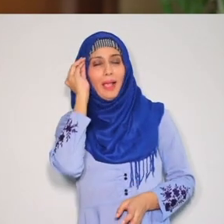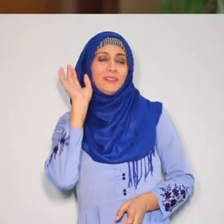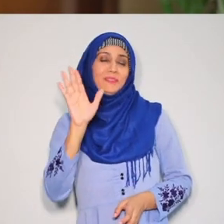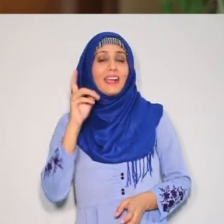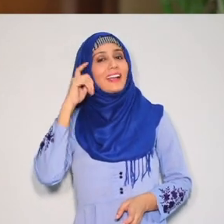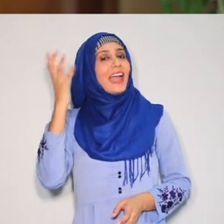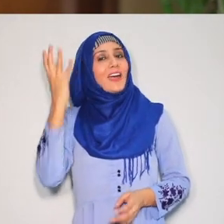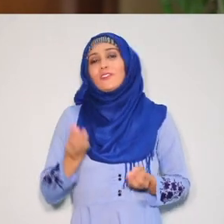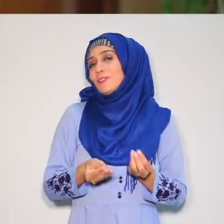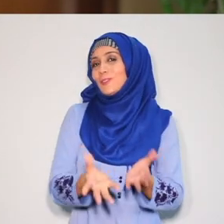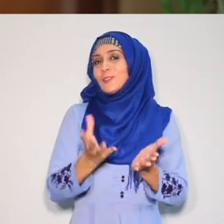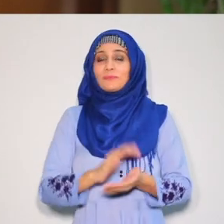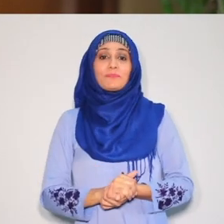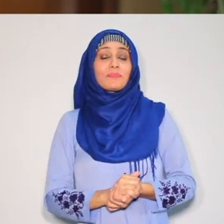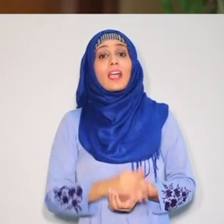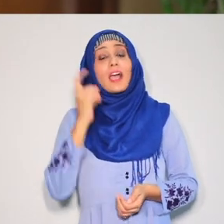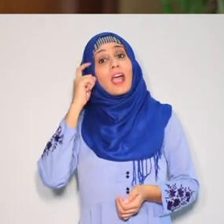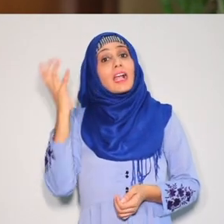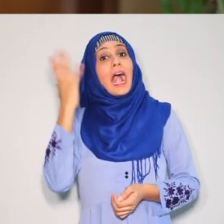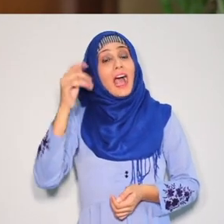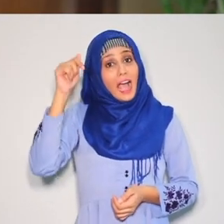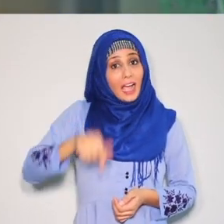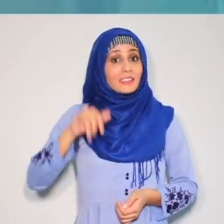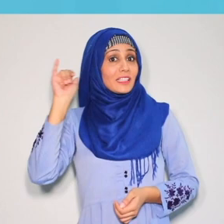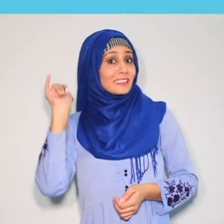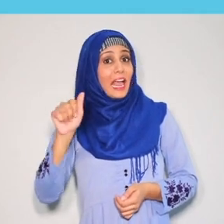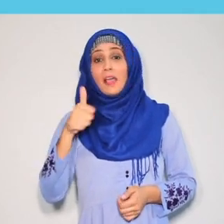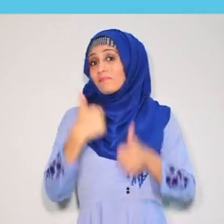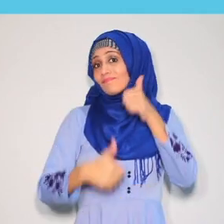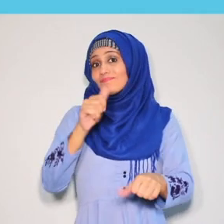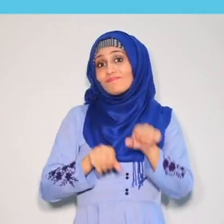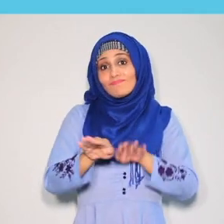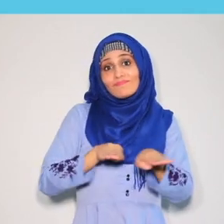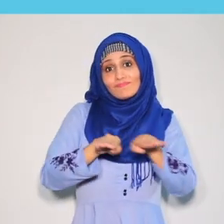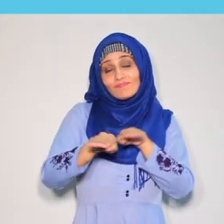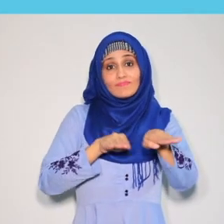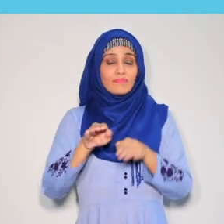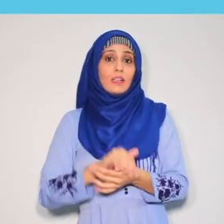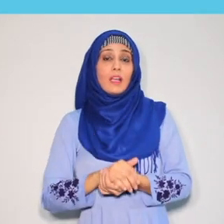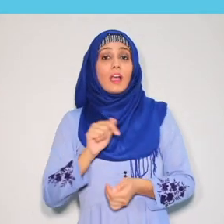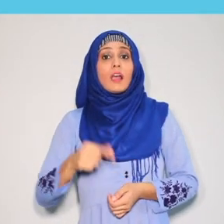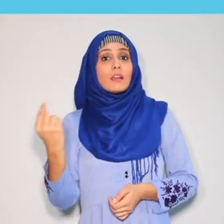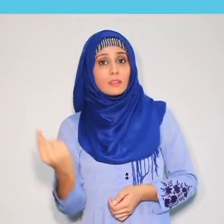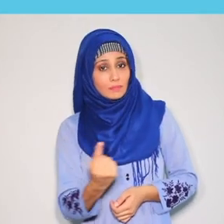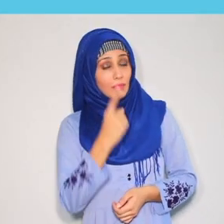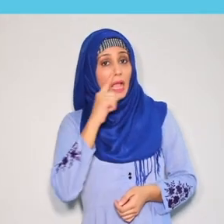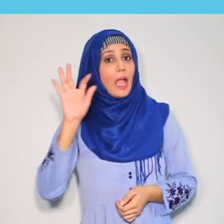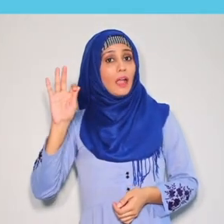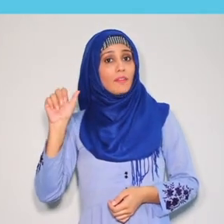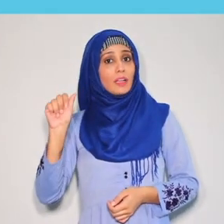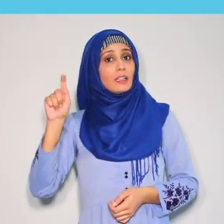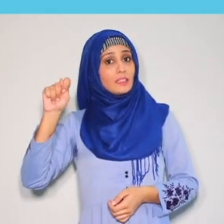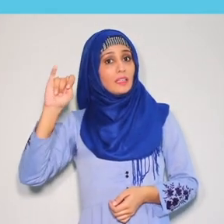पता है। कहानी सुनाती हूँ। कहानी आज की है हवाई जहाज़ की रेस, और इसकी मुसन्निफा हैं